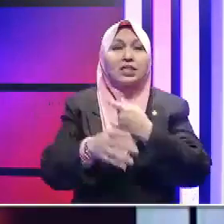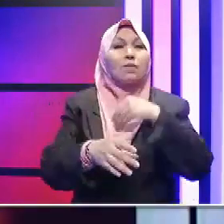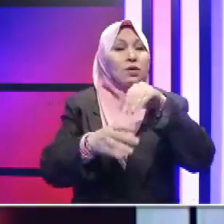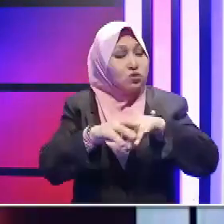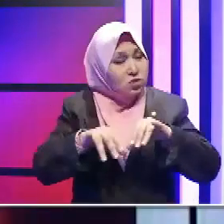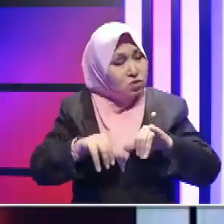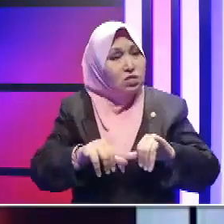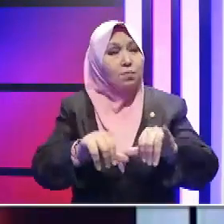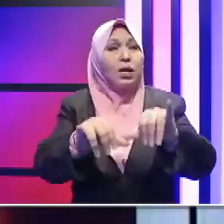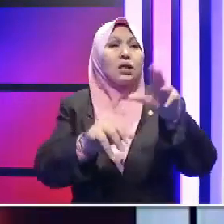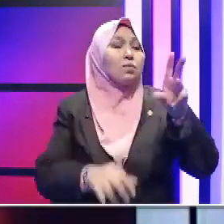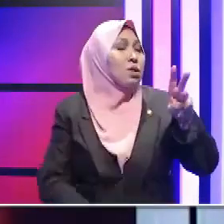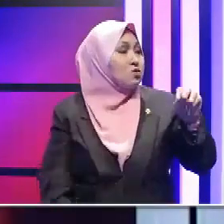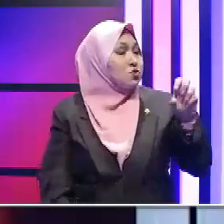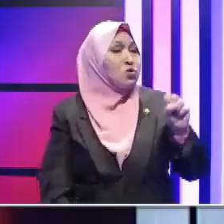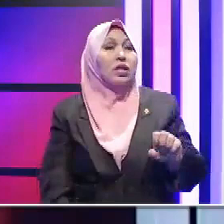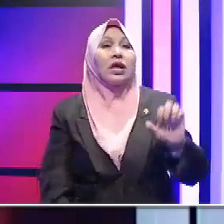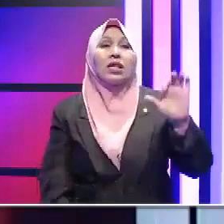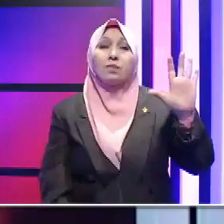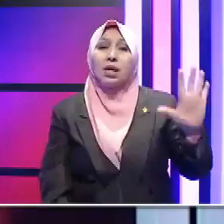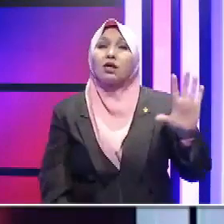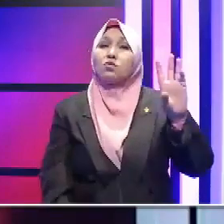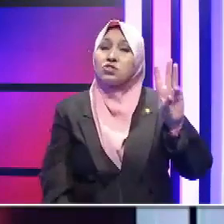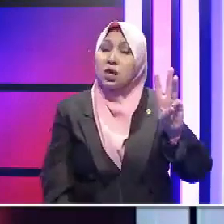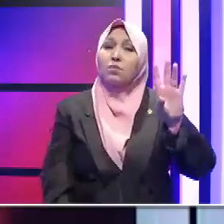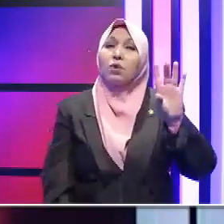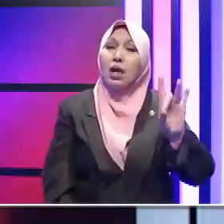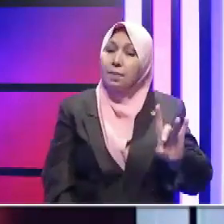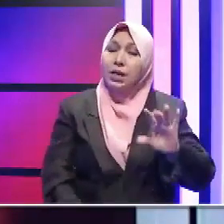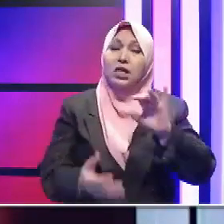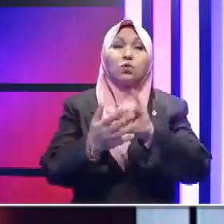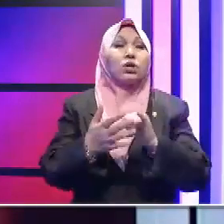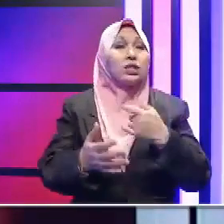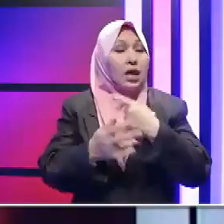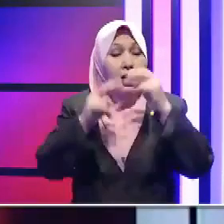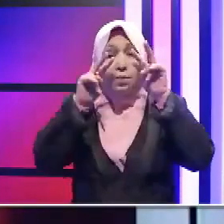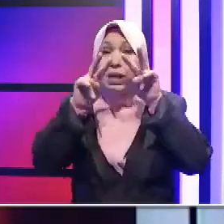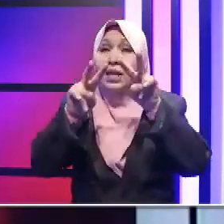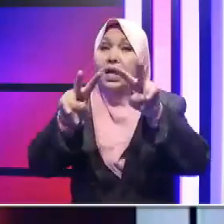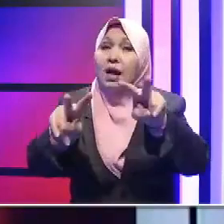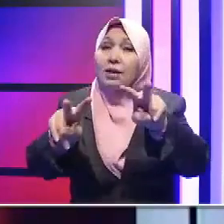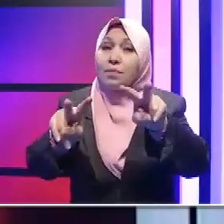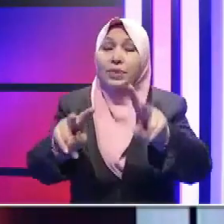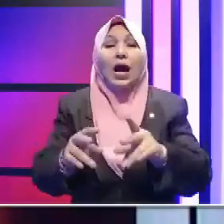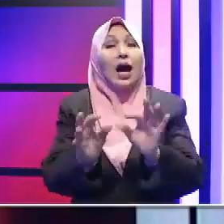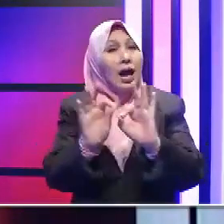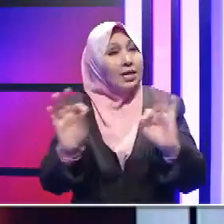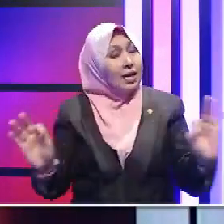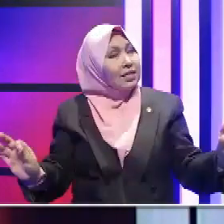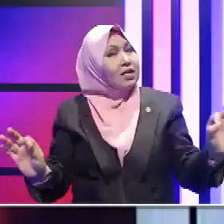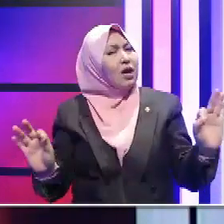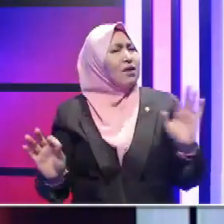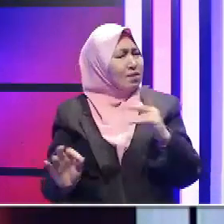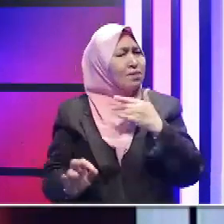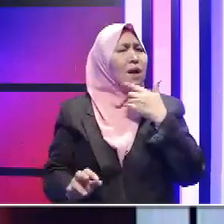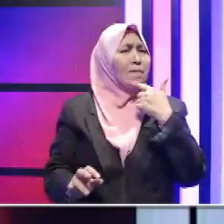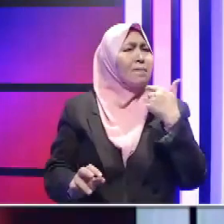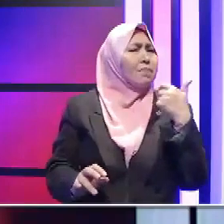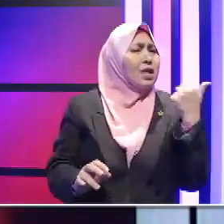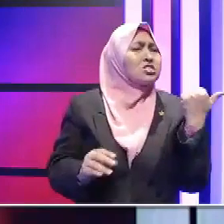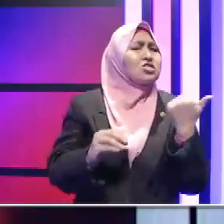Seterusnya kepada halaman yang ke-500 68 yaitu kita akan melihat kepada ayat yang agak menarik juga